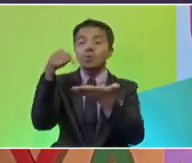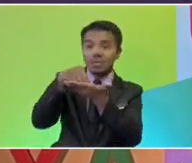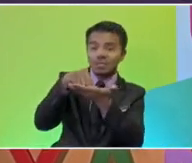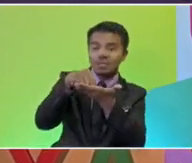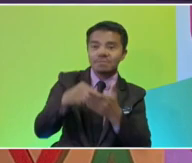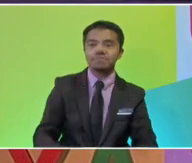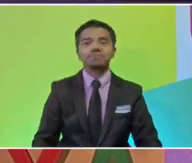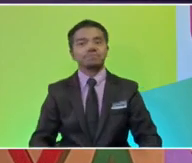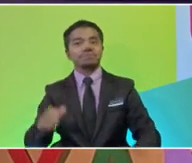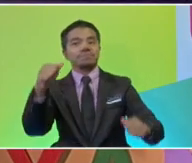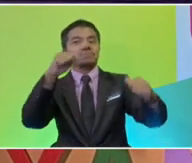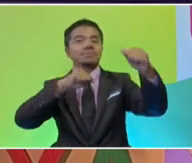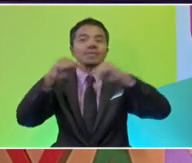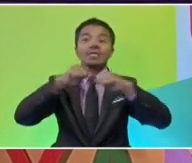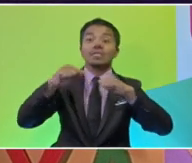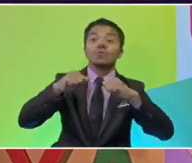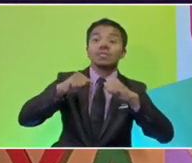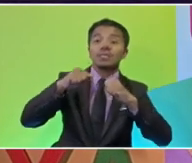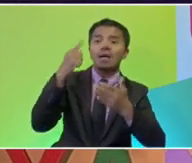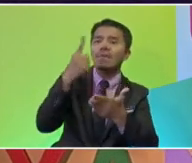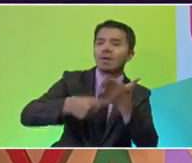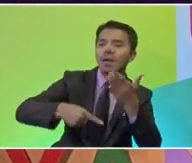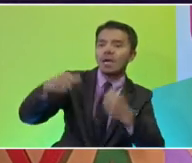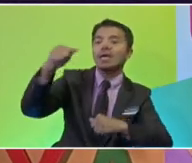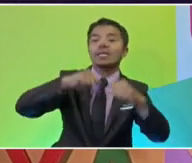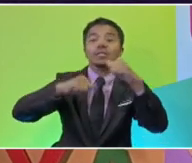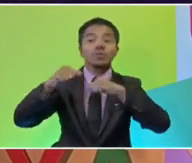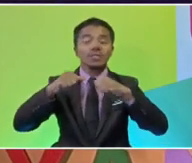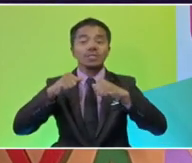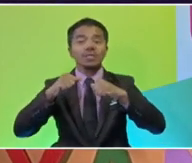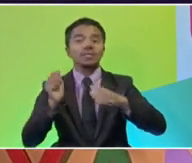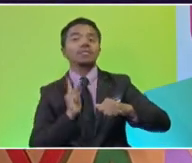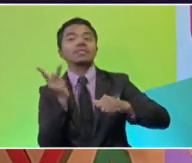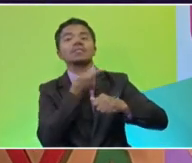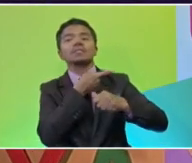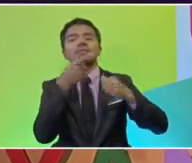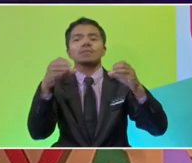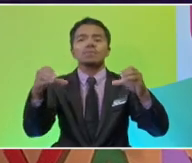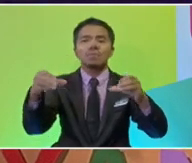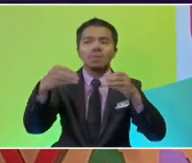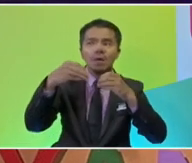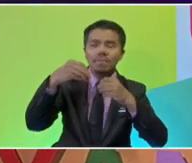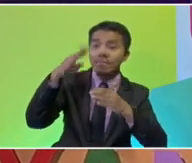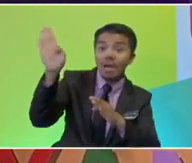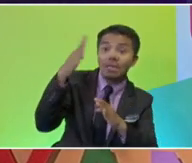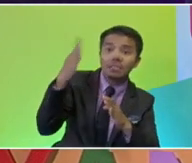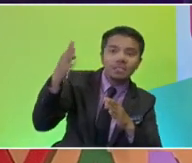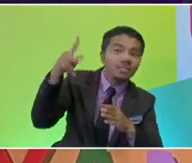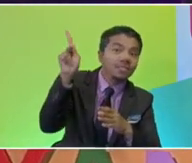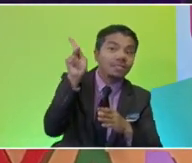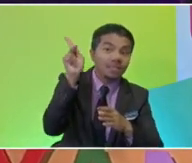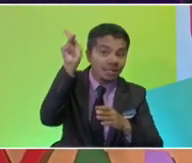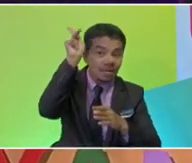yang cukup terkenal sepertinya awal yang kulit yang sinonim di negeri Kelantan Apa itu yang kita lakukan